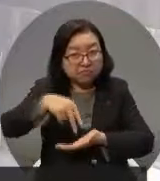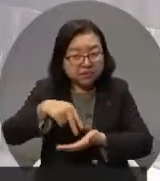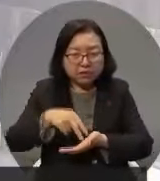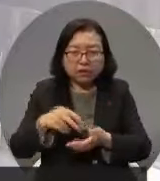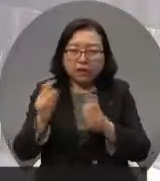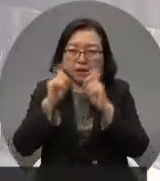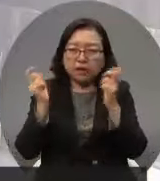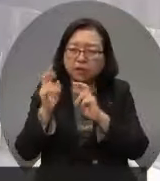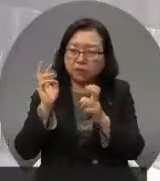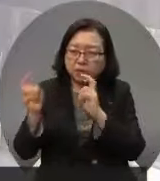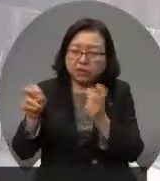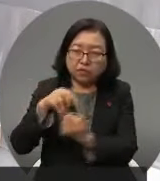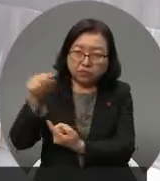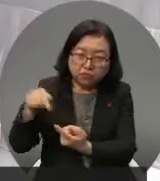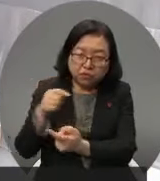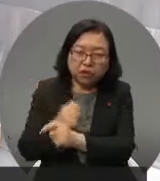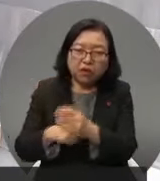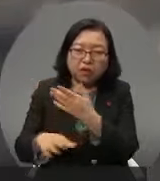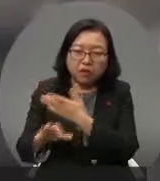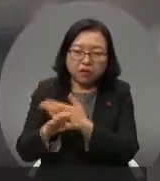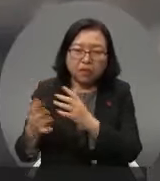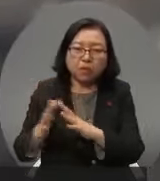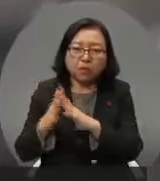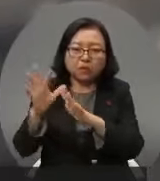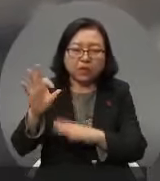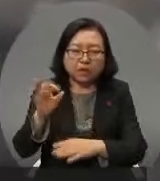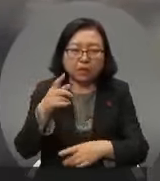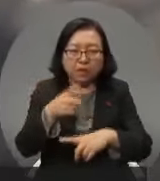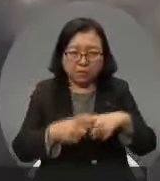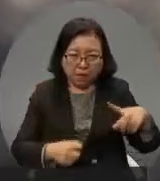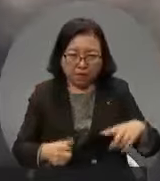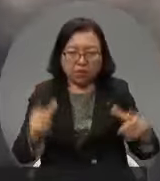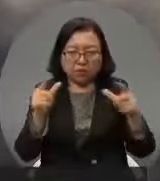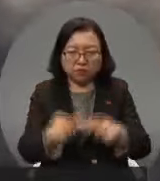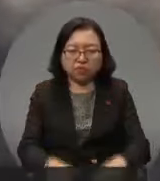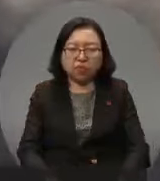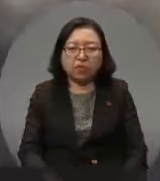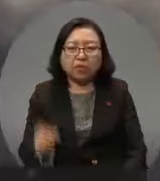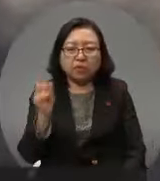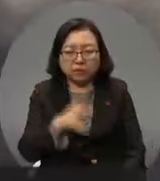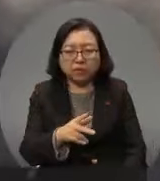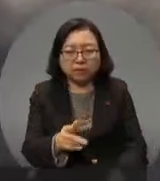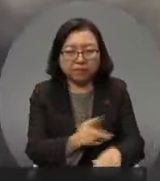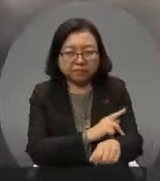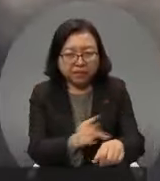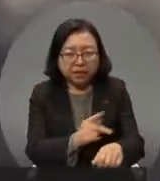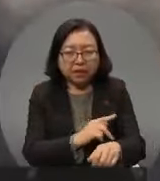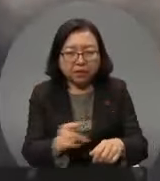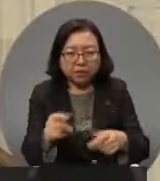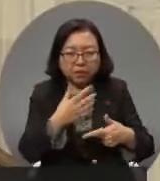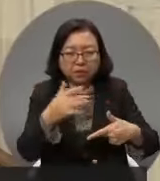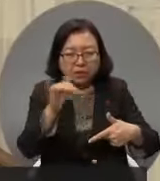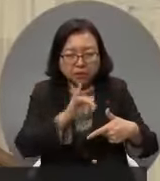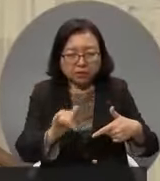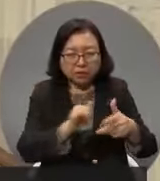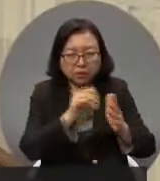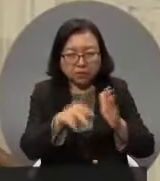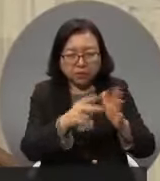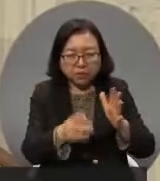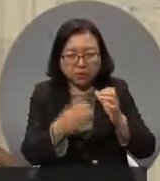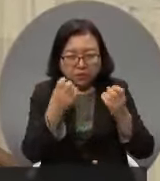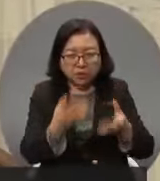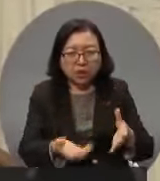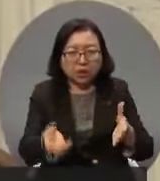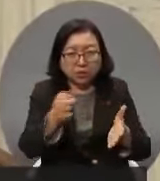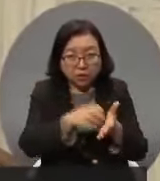자본 투입으로 공사비 부담을 절반 이상 줄일뿐만 아니라 KTX 세종역 신설 명분까지 약화시킬